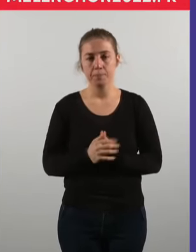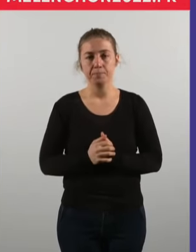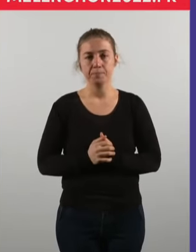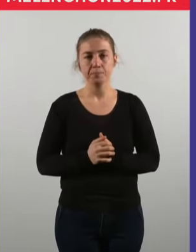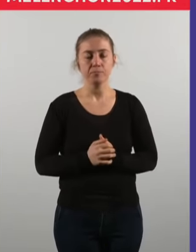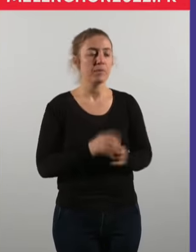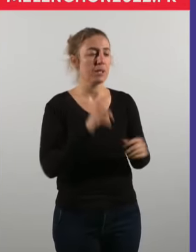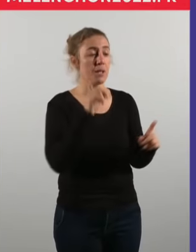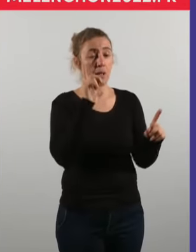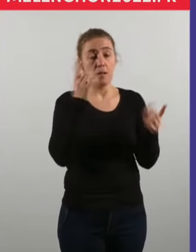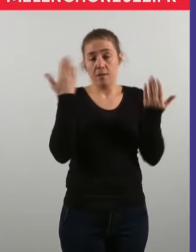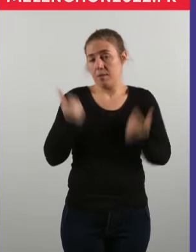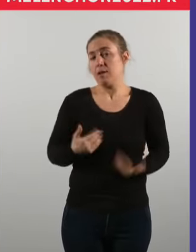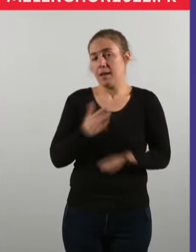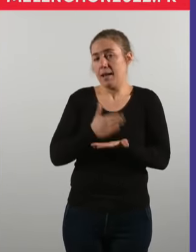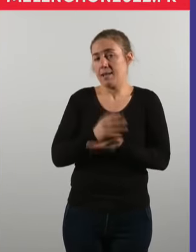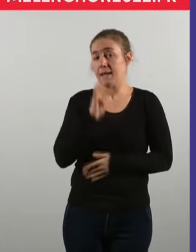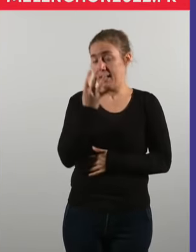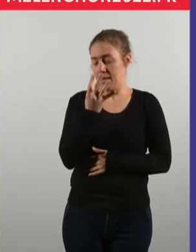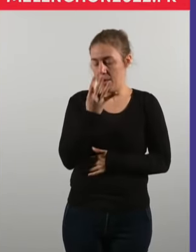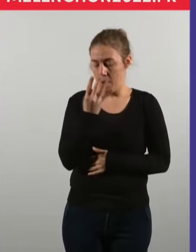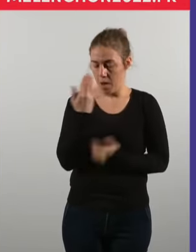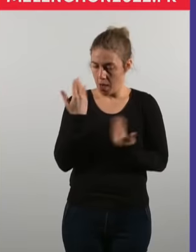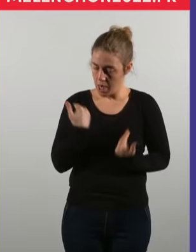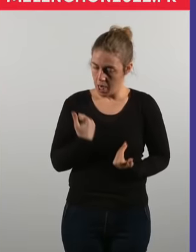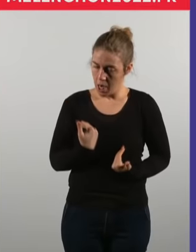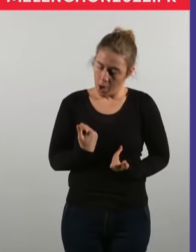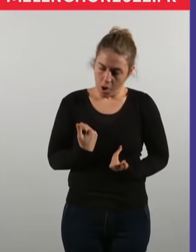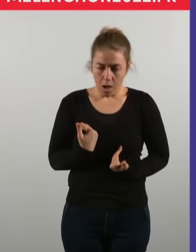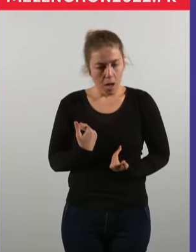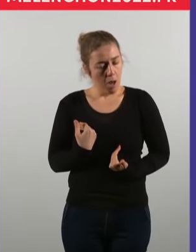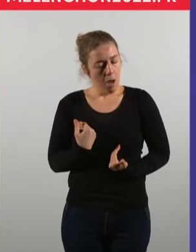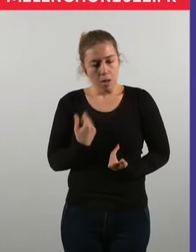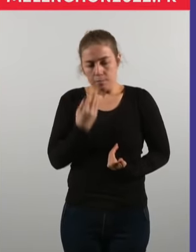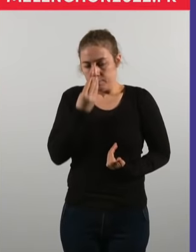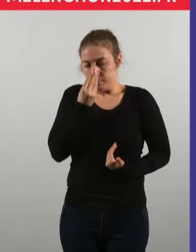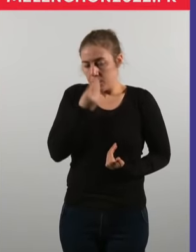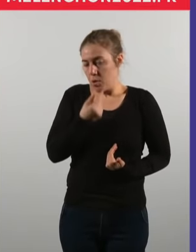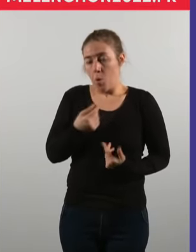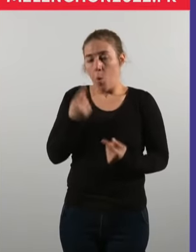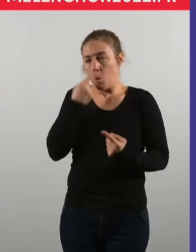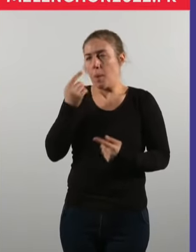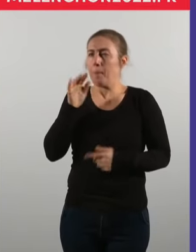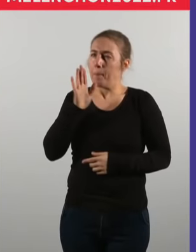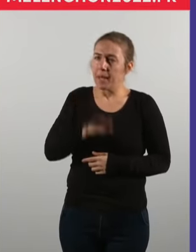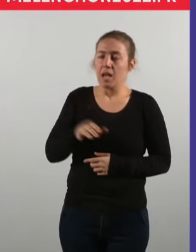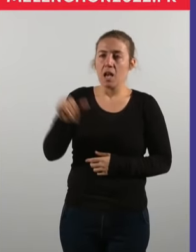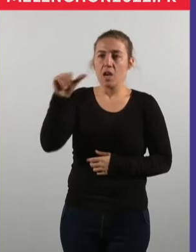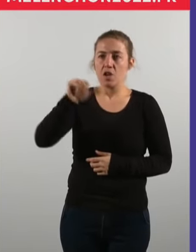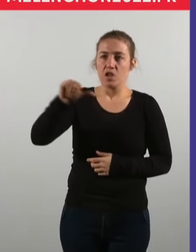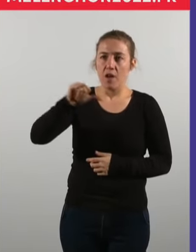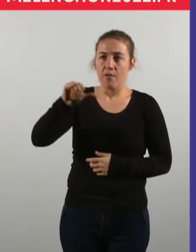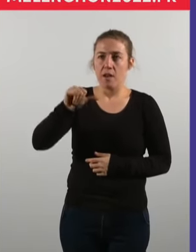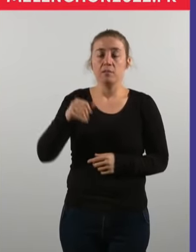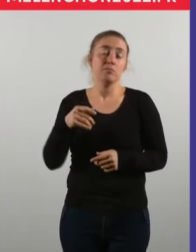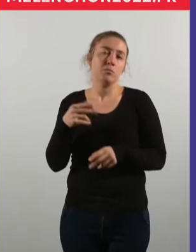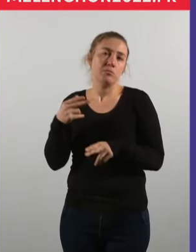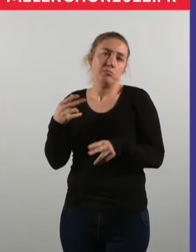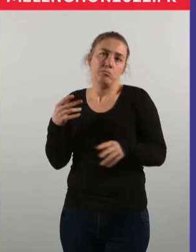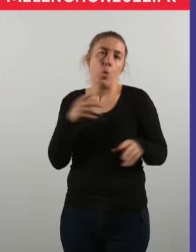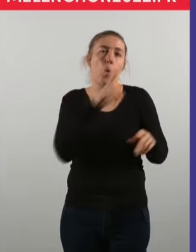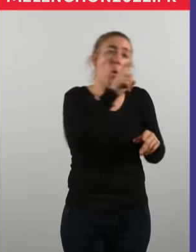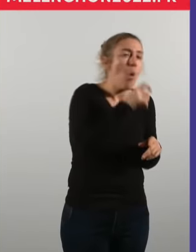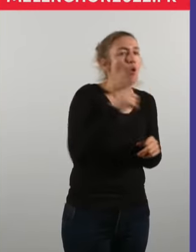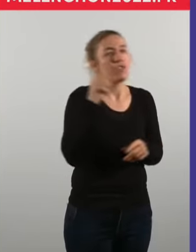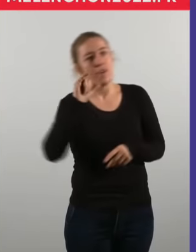de quatrième que je suis saisit tout très bien. Que l'odeur de la Javel, ainsi dit-on chez moi et non eau de Javel, qui